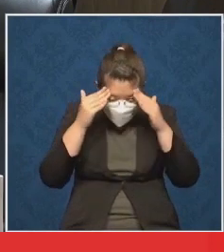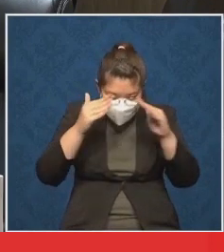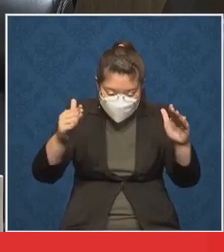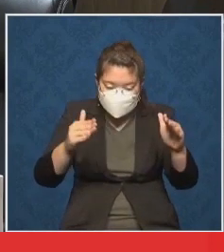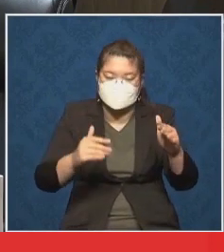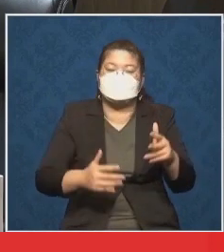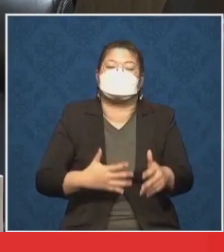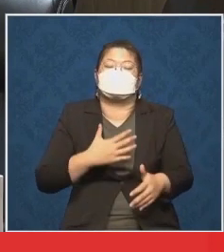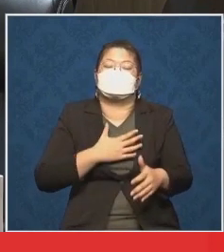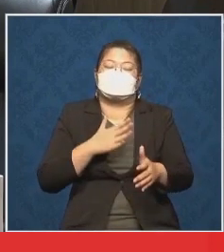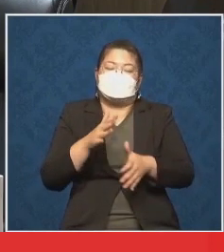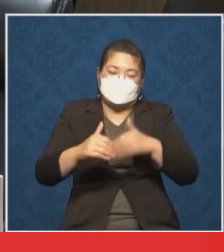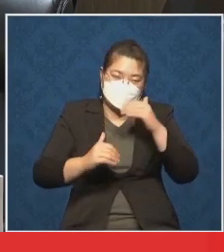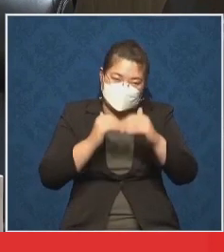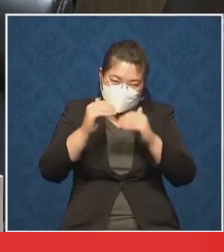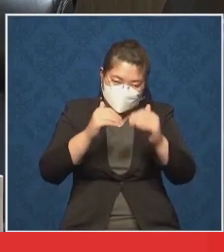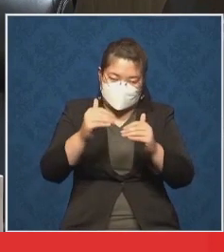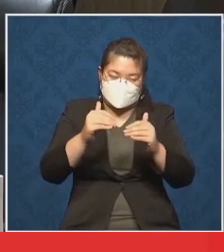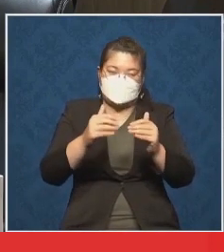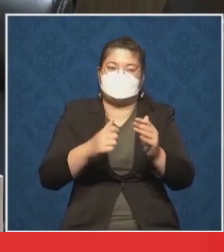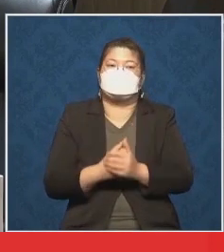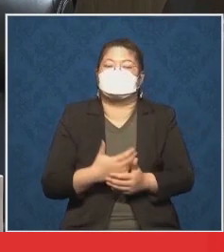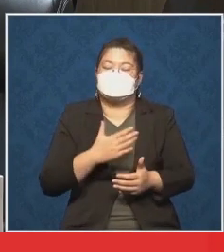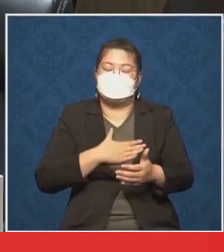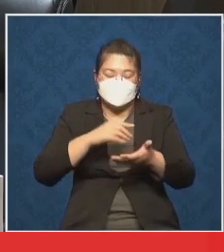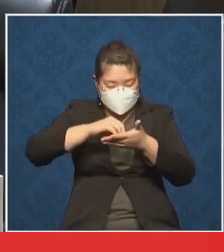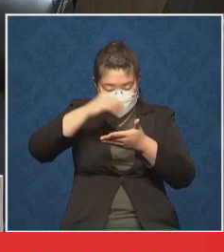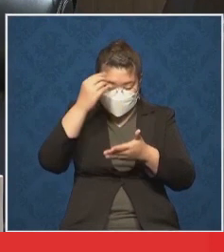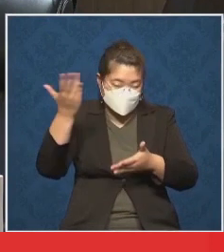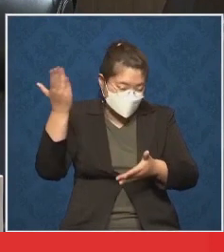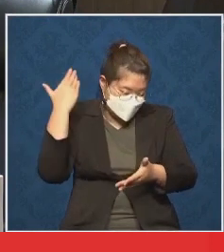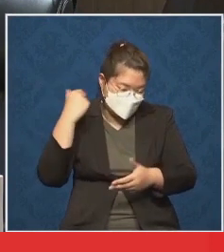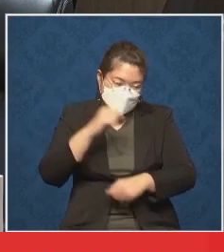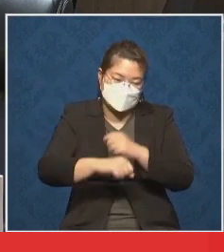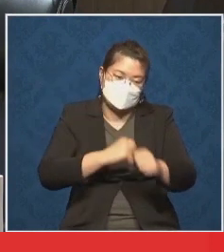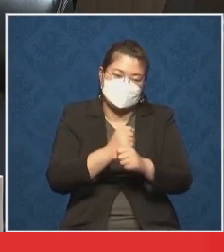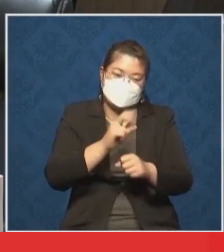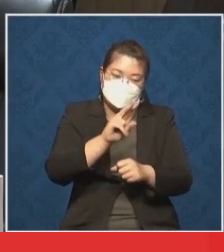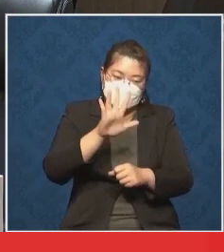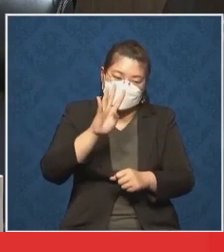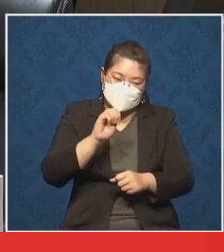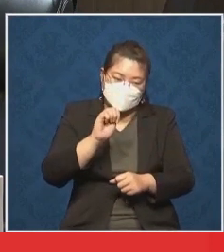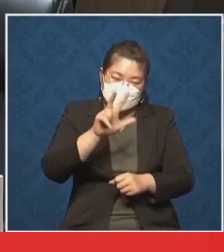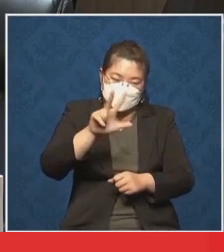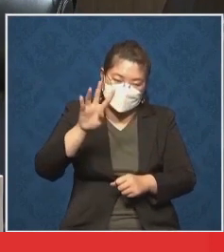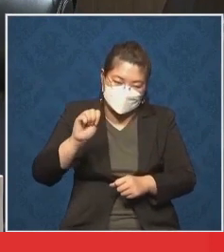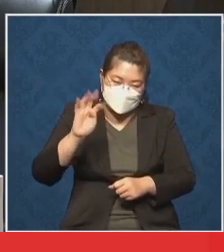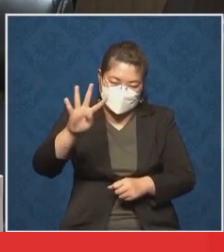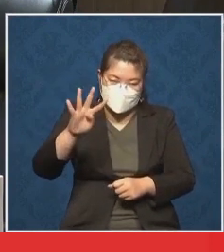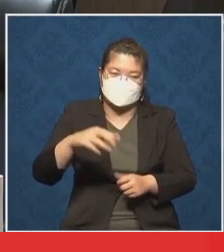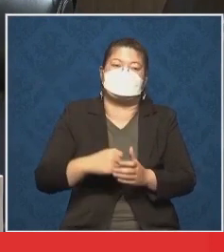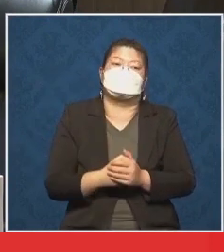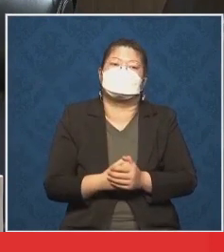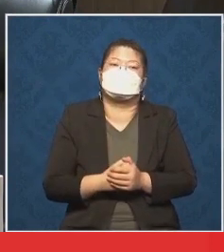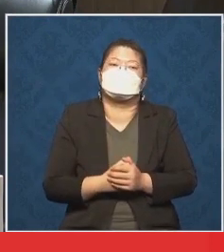ผมเรียนมาตั้งกี่ปีแล้วรุ่น1รุ่น2สมัยปี43 44แล้วนะครับดังนั้นเนี่ยก็อยากจะ